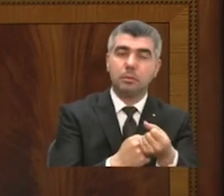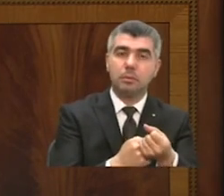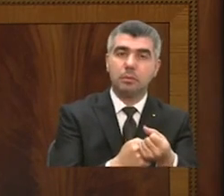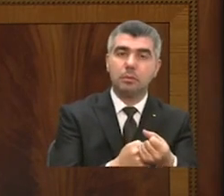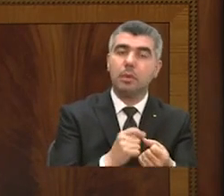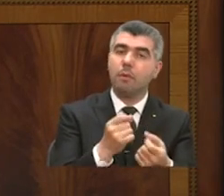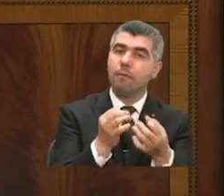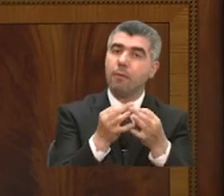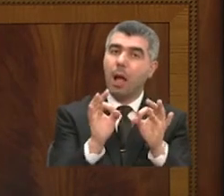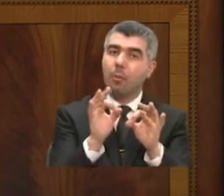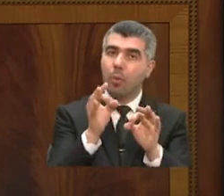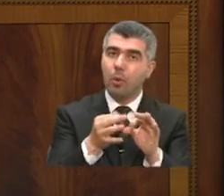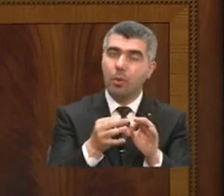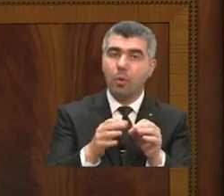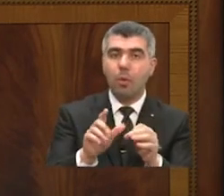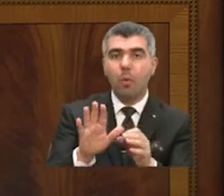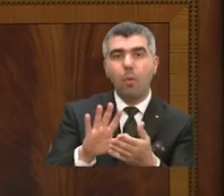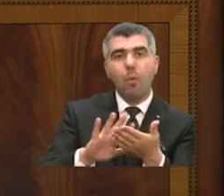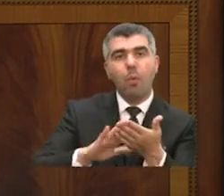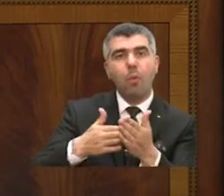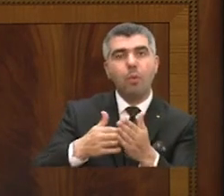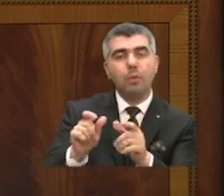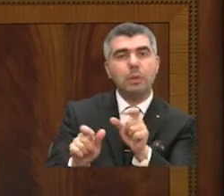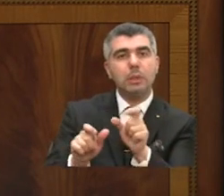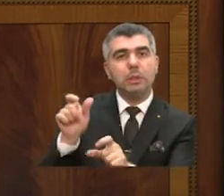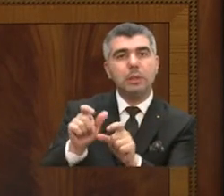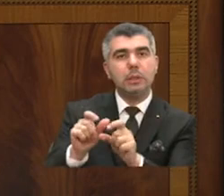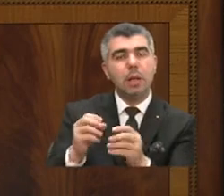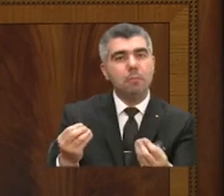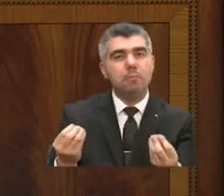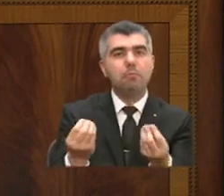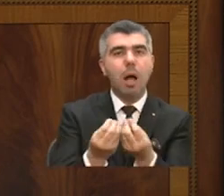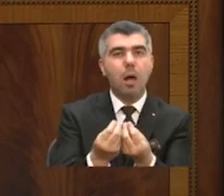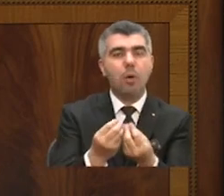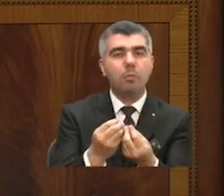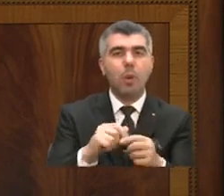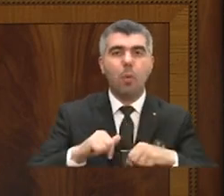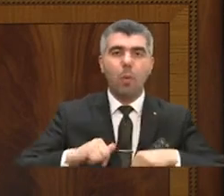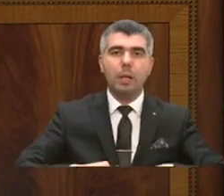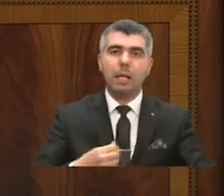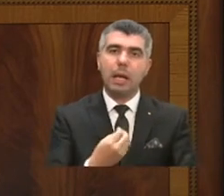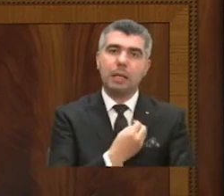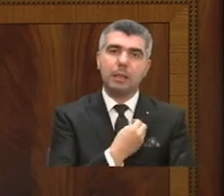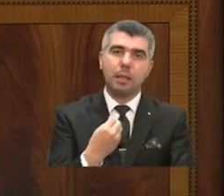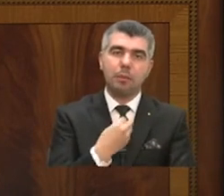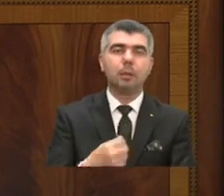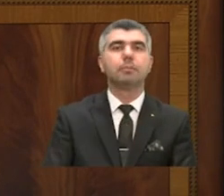هذه الخدمة عمومية تقدمها فقط المؤسسات التابعة لوزارة الصحة.